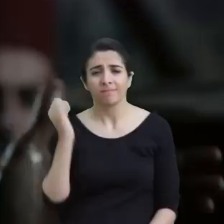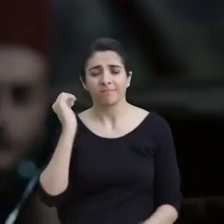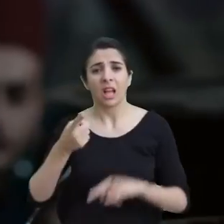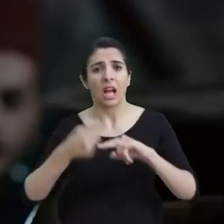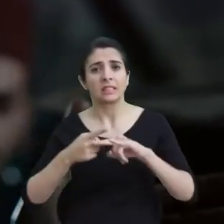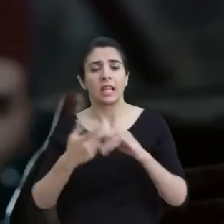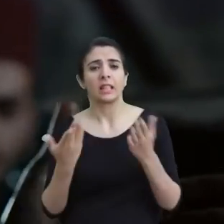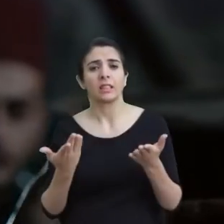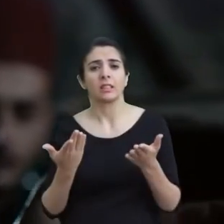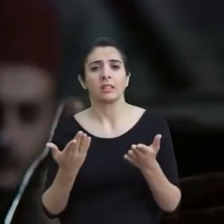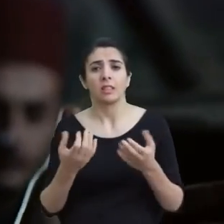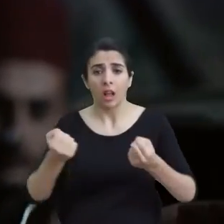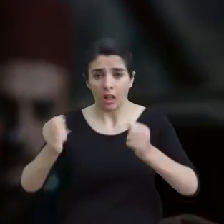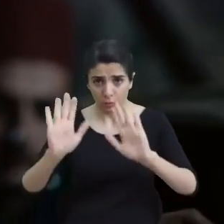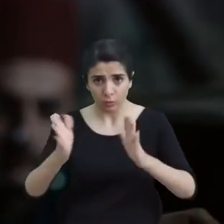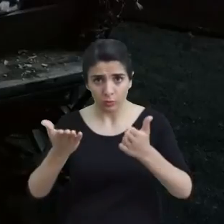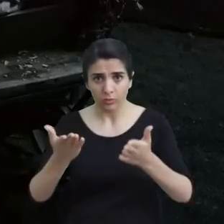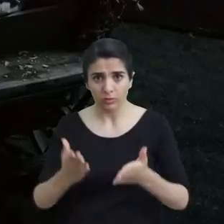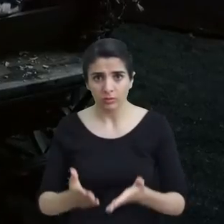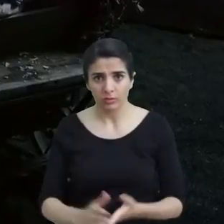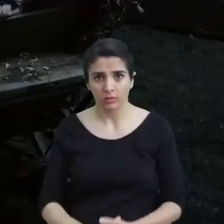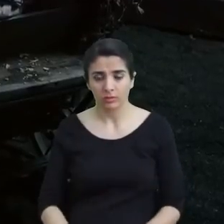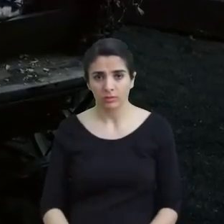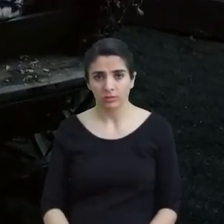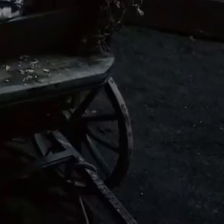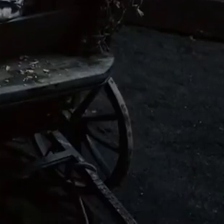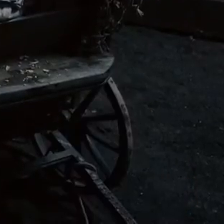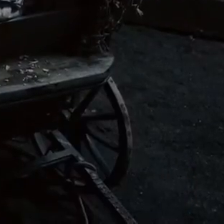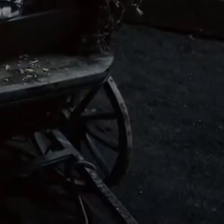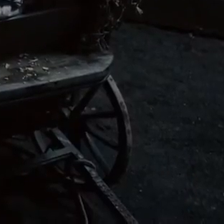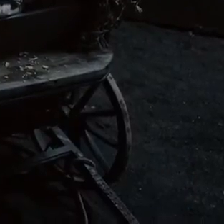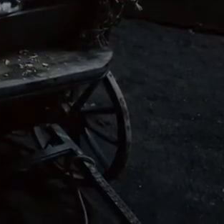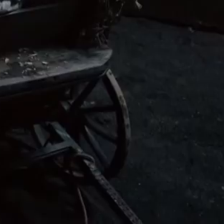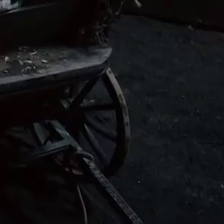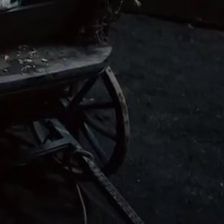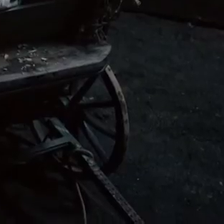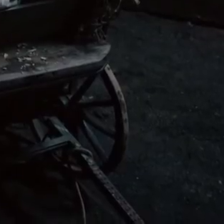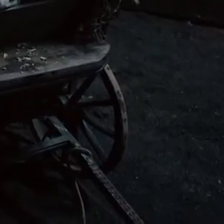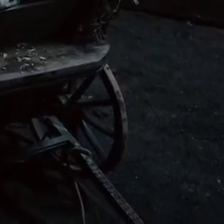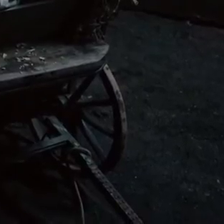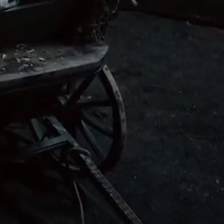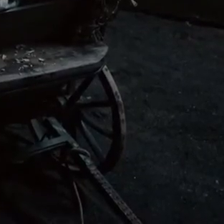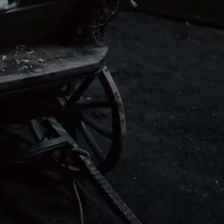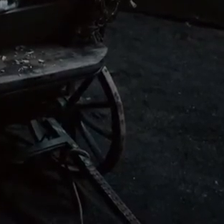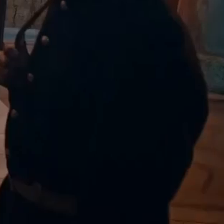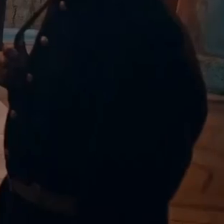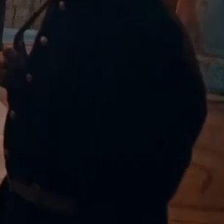Ulan Hasan, tutun şu kapağı. Üstü başı yağ oldu. Ellerini havaya silkeleyip sıçratarak